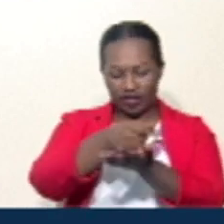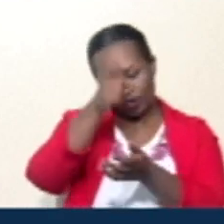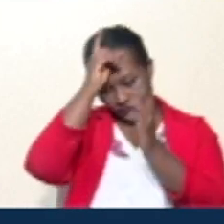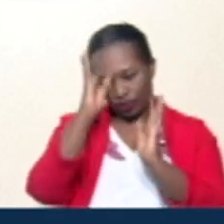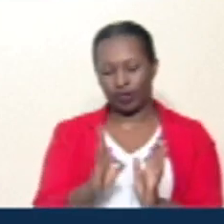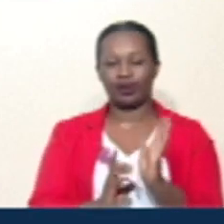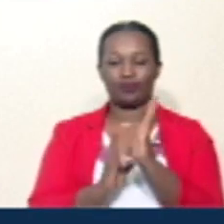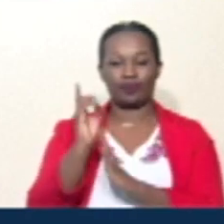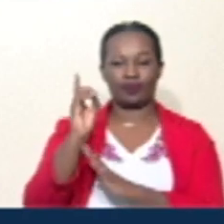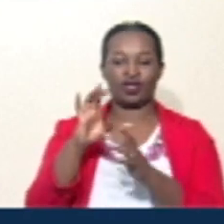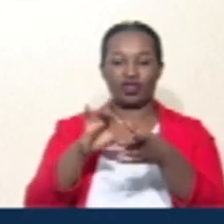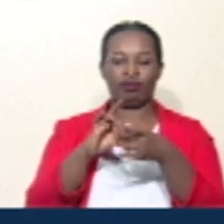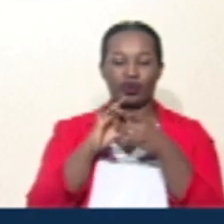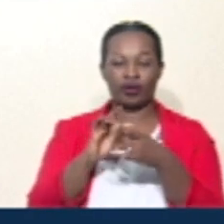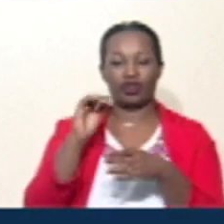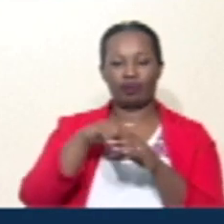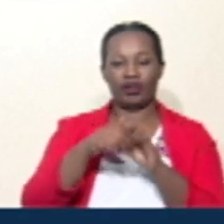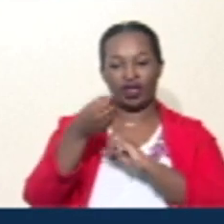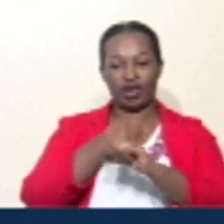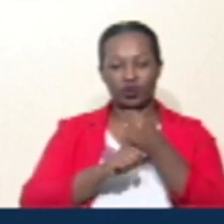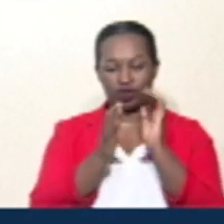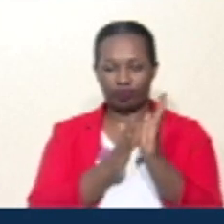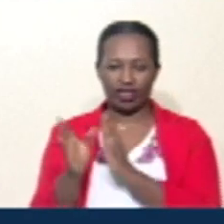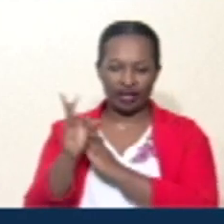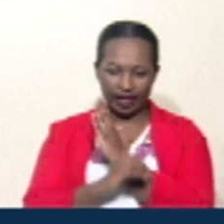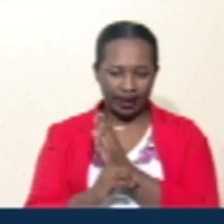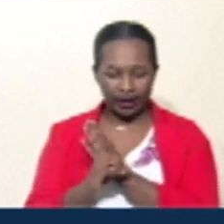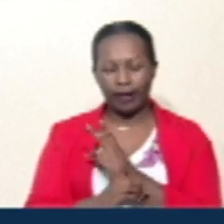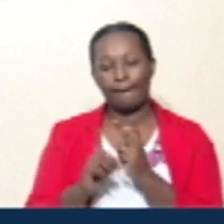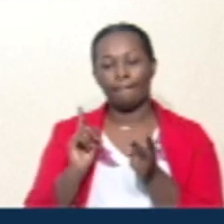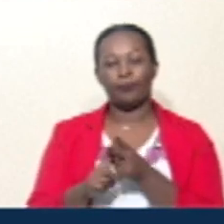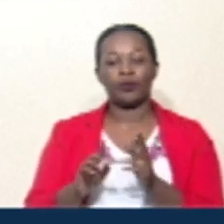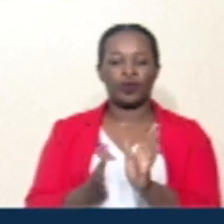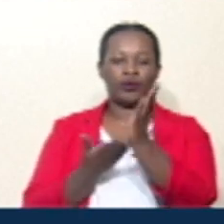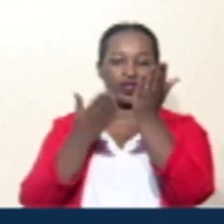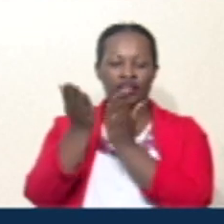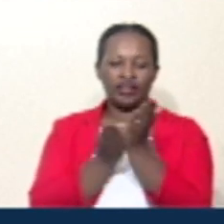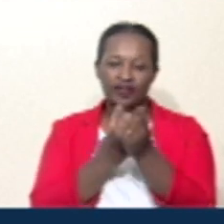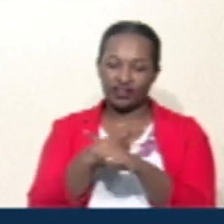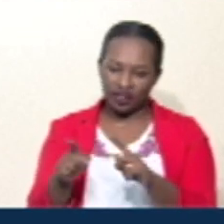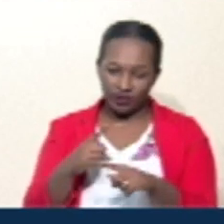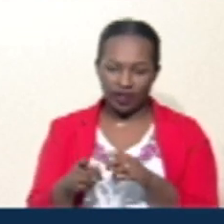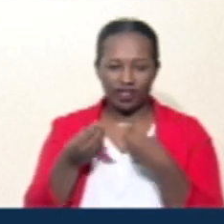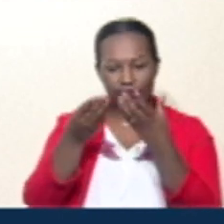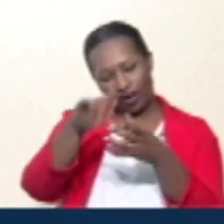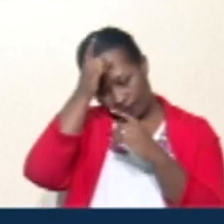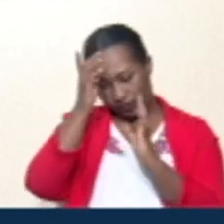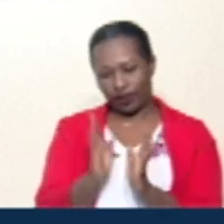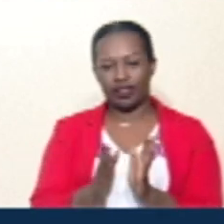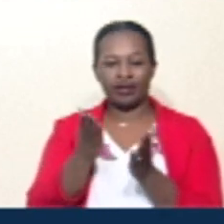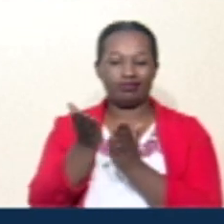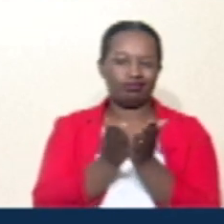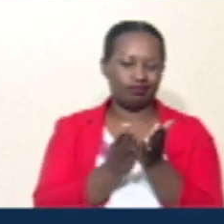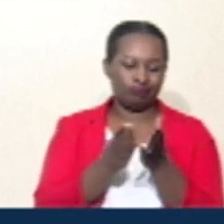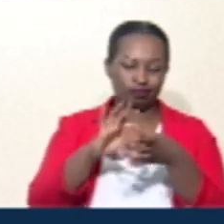tumuteze imbere. Imikoranire yaba mu igenamigambi ry'akarere, imikoranire yaba mu gukurikirana serivisi zitandukanye zihabwa abaturage,